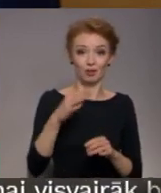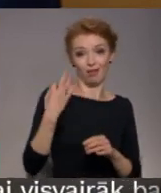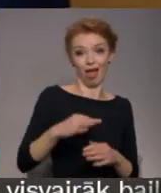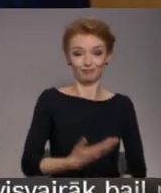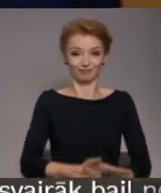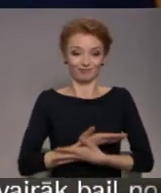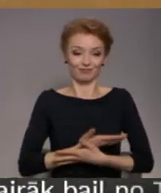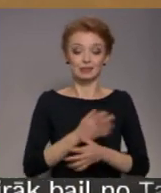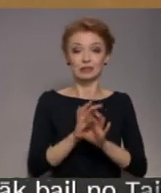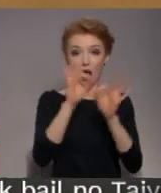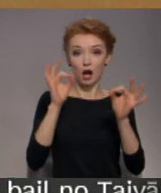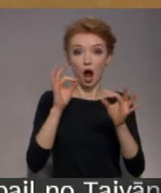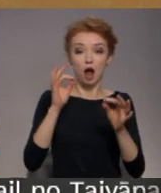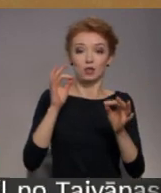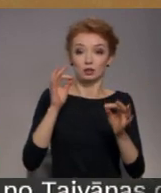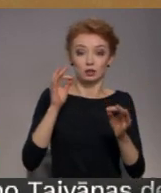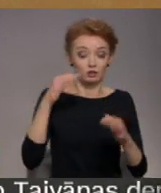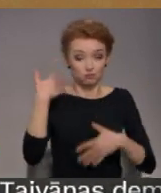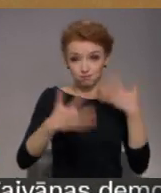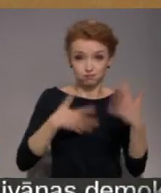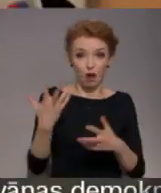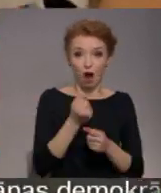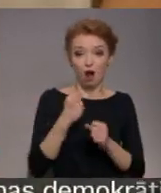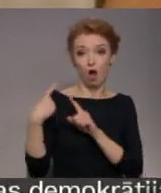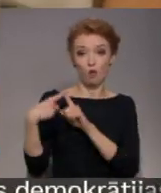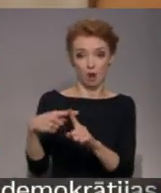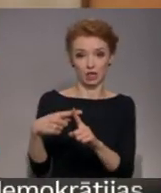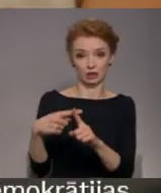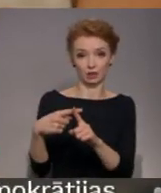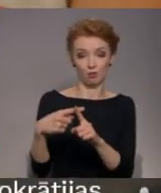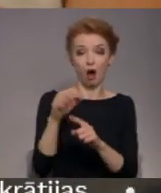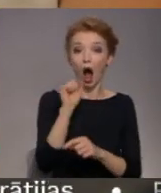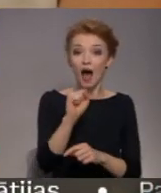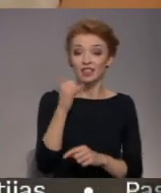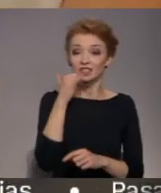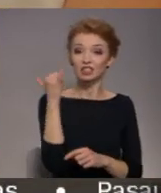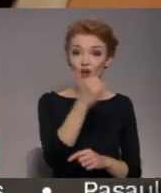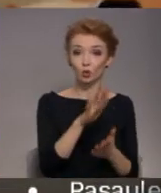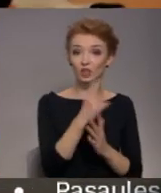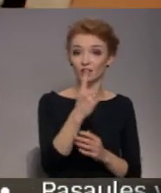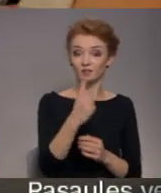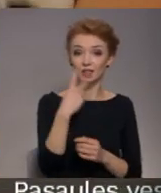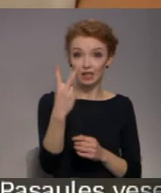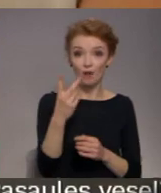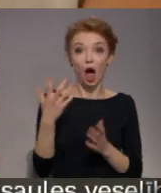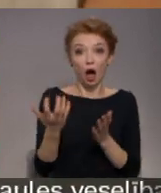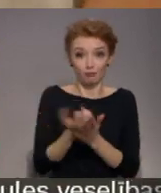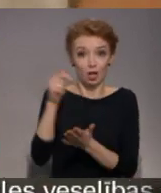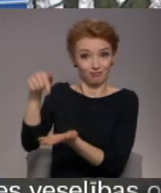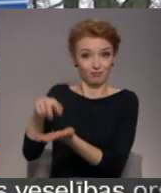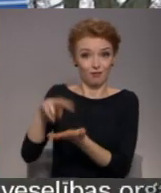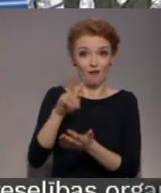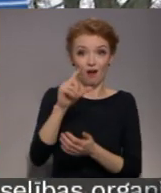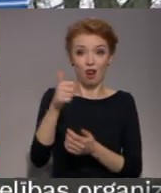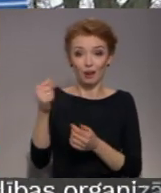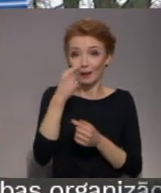tad sākās karusels ar ātro palīdzību. Andris zvanīja uz 112, lai arī viņš atradās Valgā, aptuveni